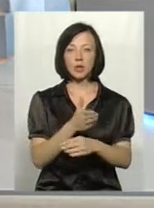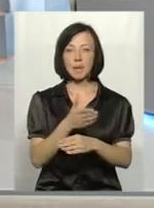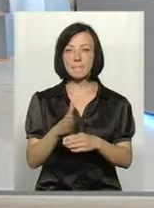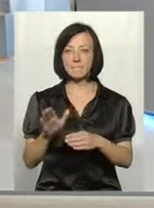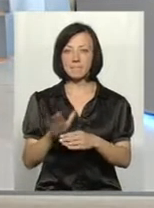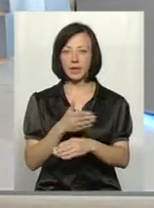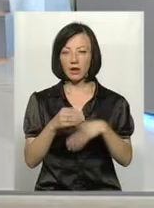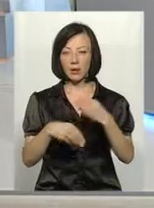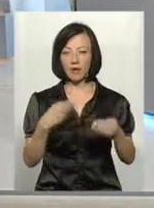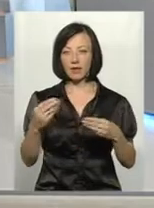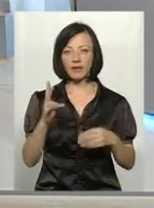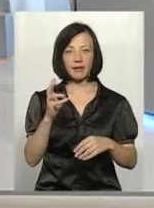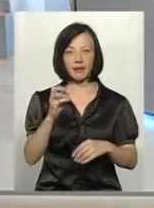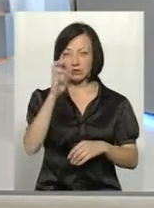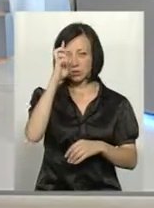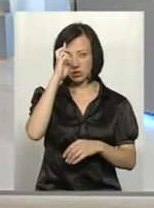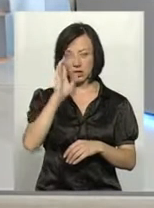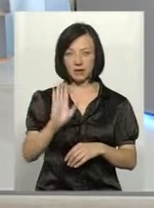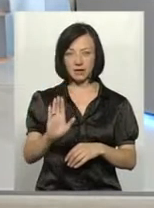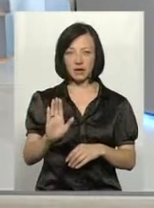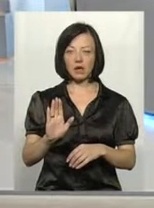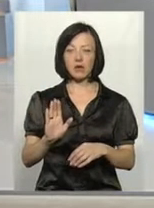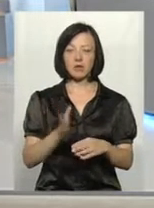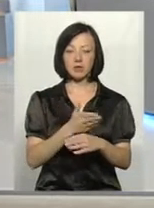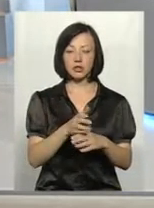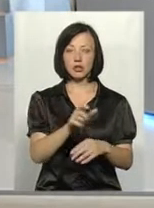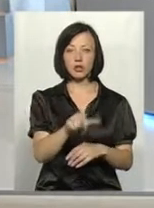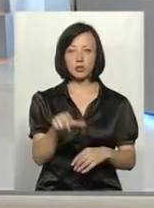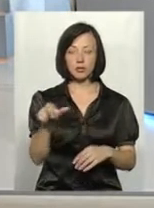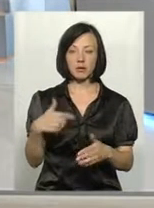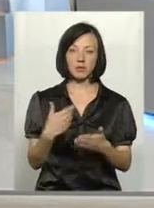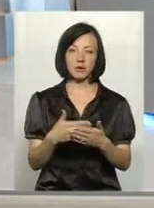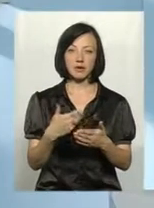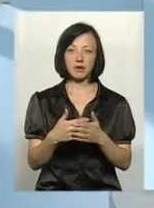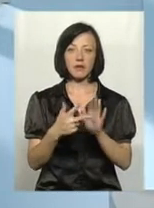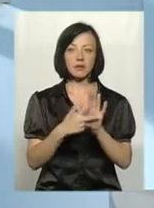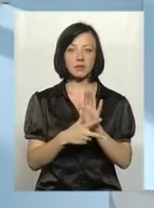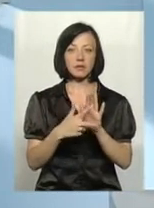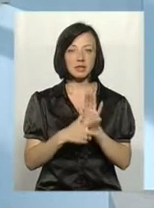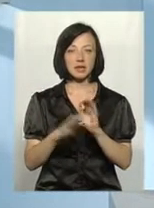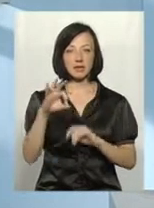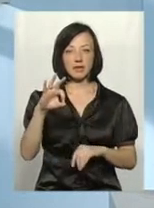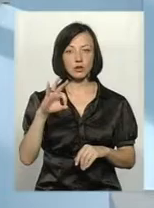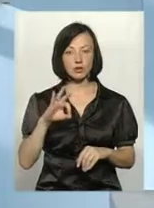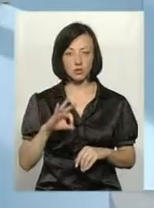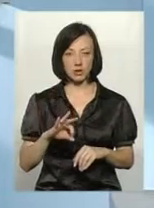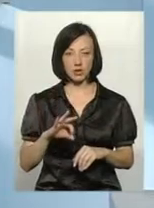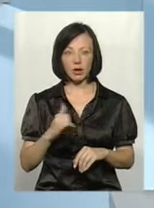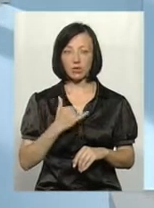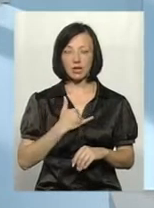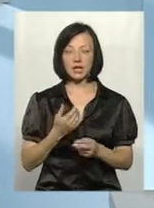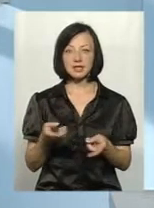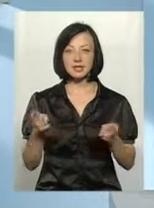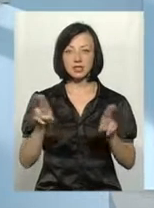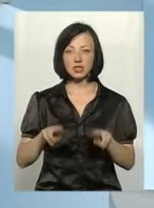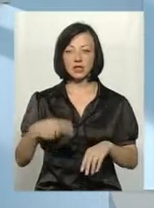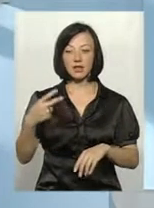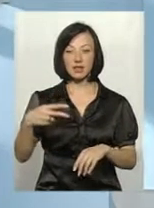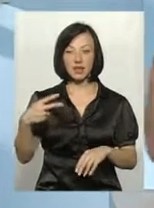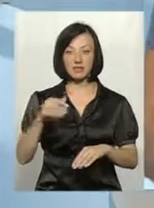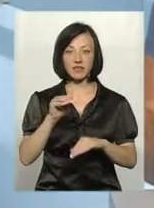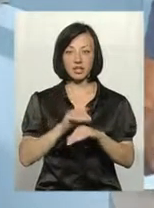розпайованої, скажімо, не державної, не державної землі, розпайованої між людьми, десь порядка 80%. І в нас лишилося 20